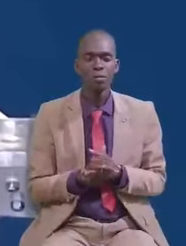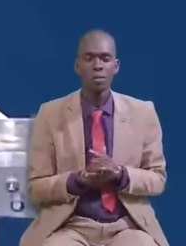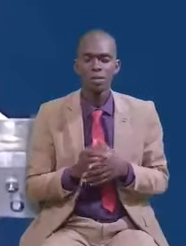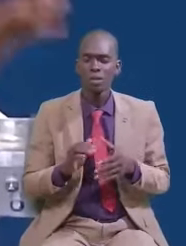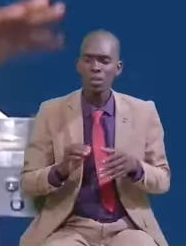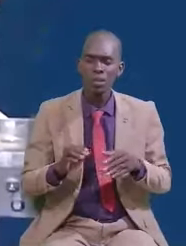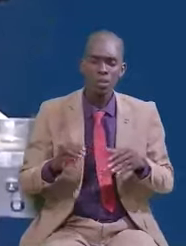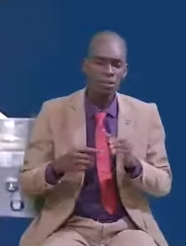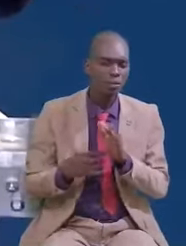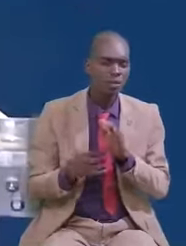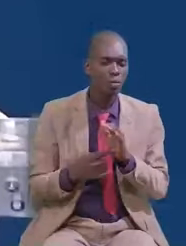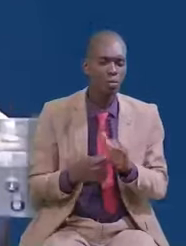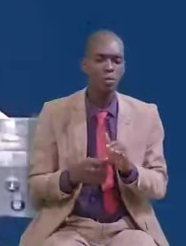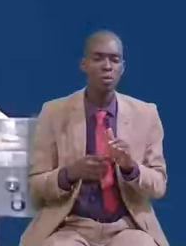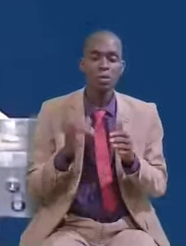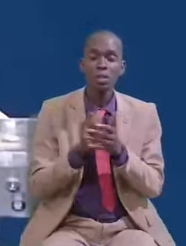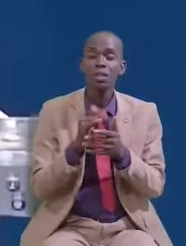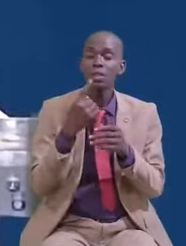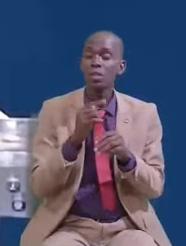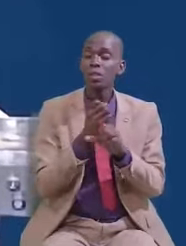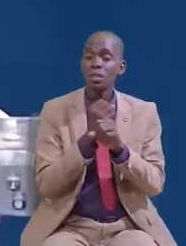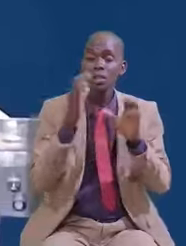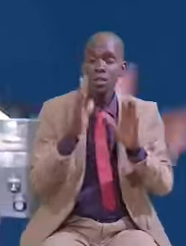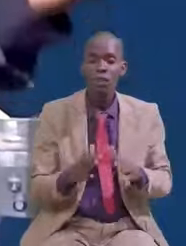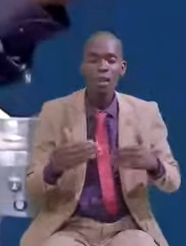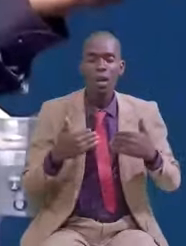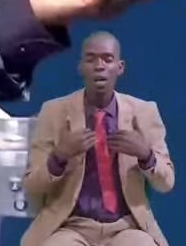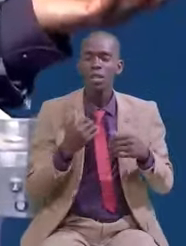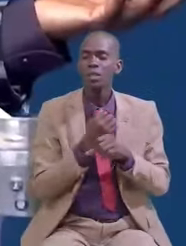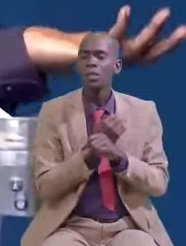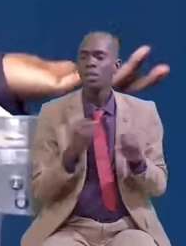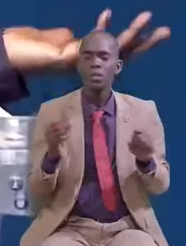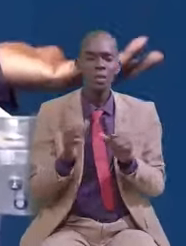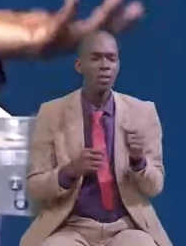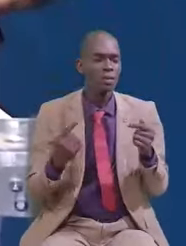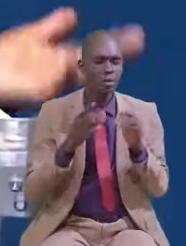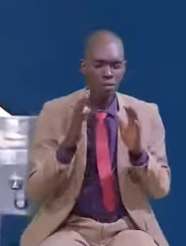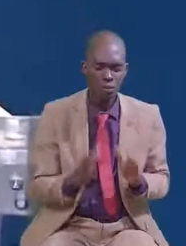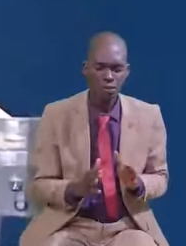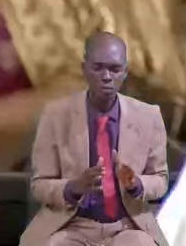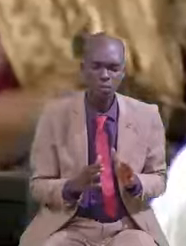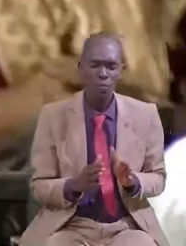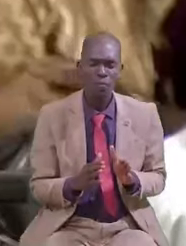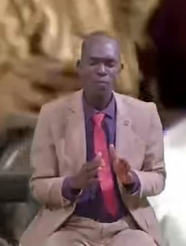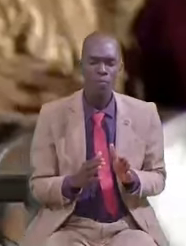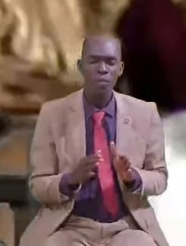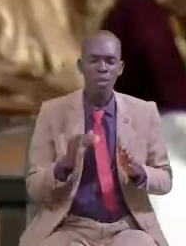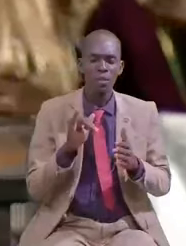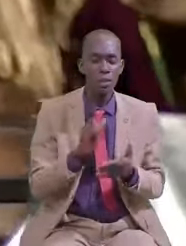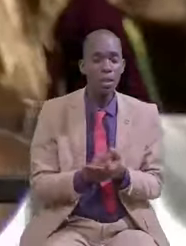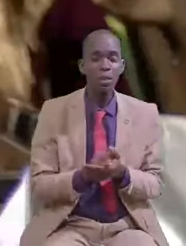que le Sauveur a sauvé tous les pécheurs, que la rédemption, la MNA, arrivée à